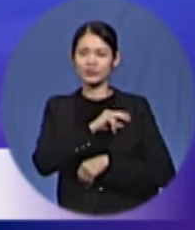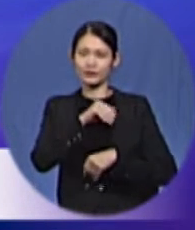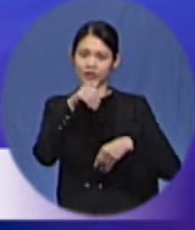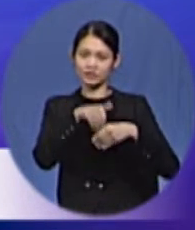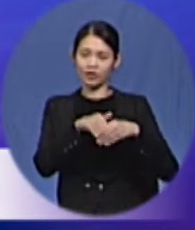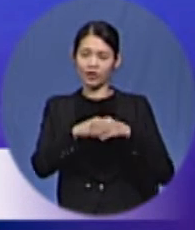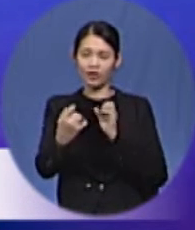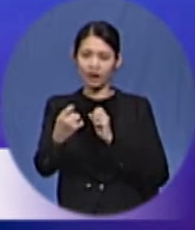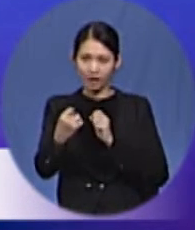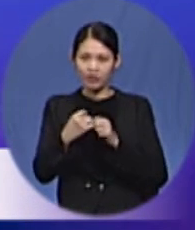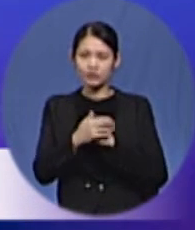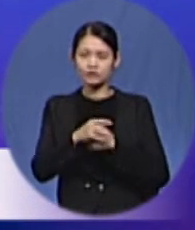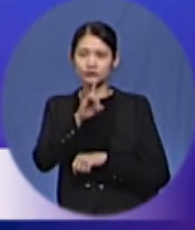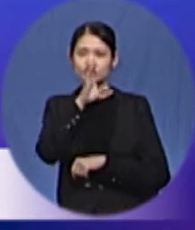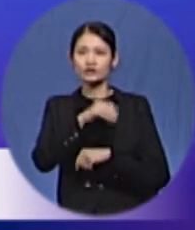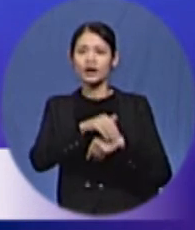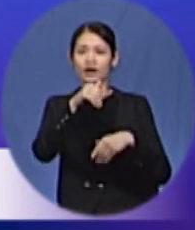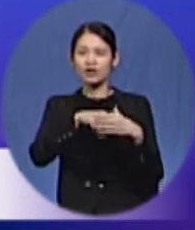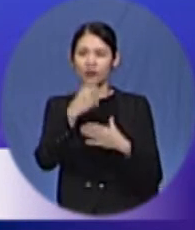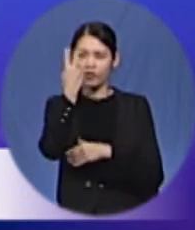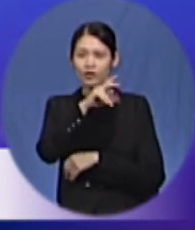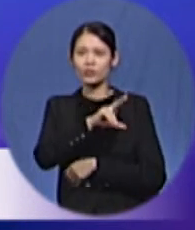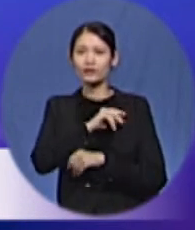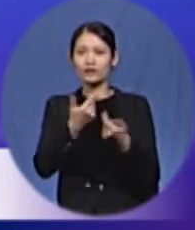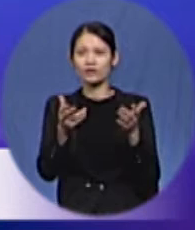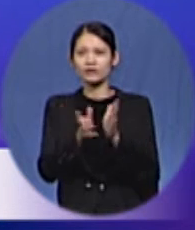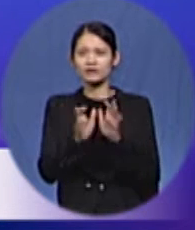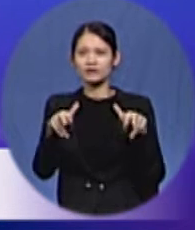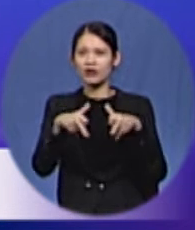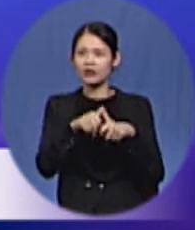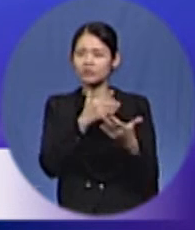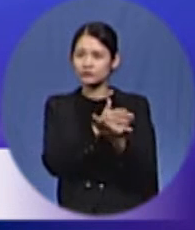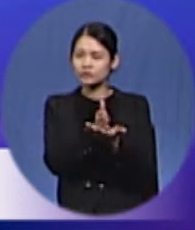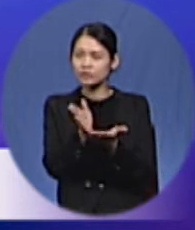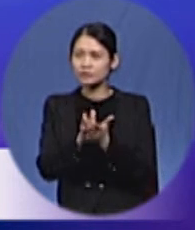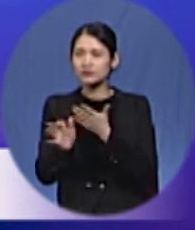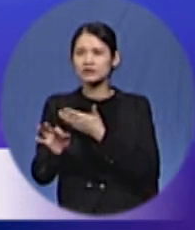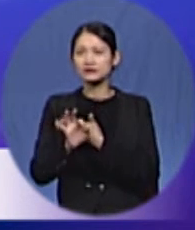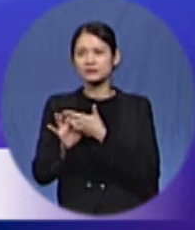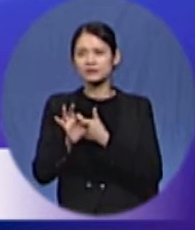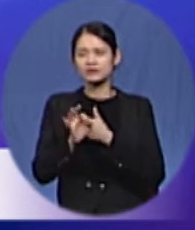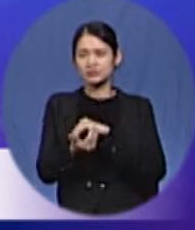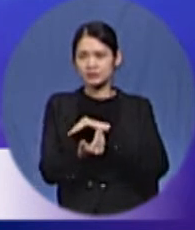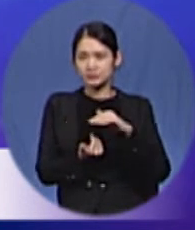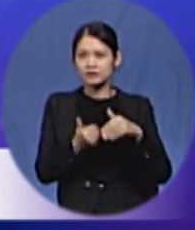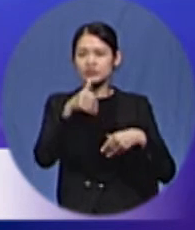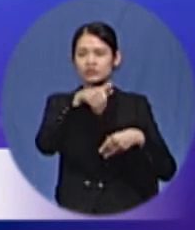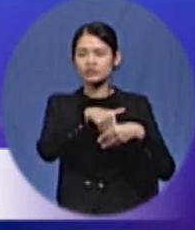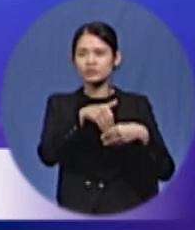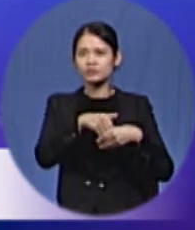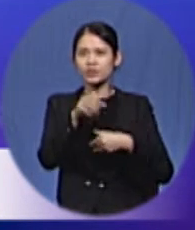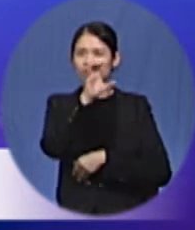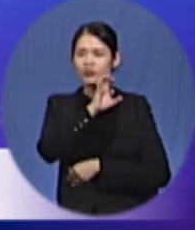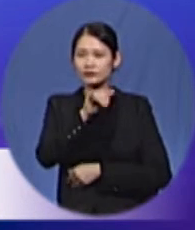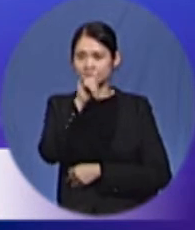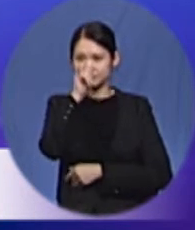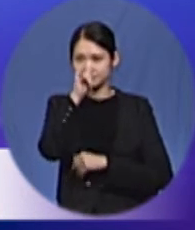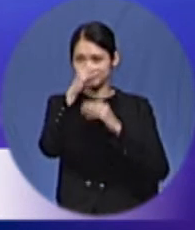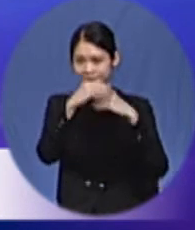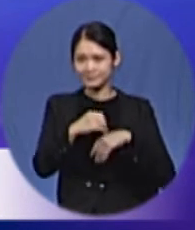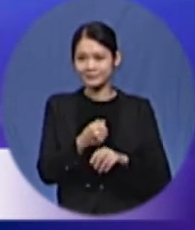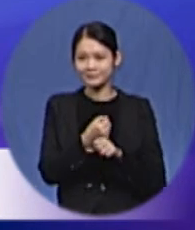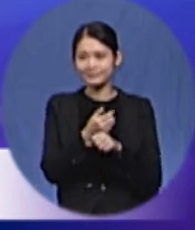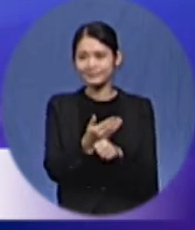앞두고 중앙선거관리위원회는 장애 유형별 모의 사전투표 체험 행사를 진행했습니다. 첫 소식